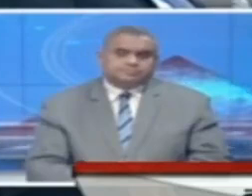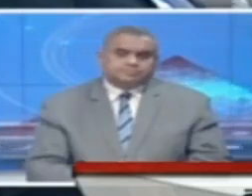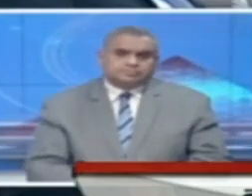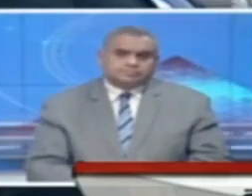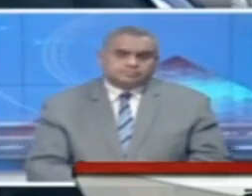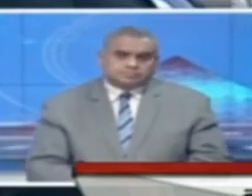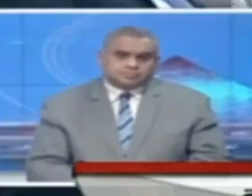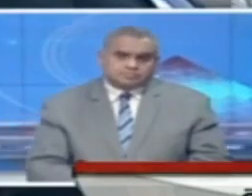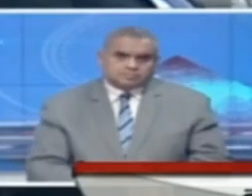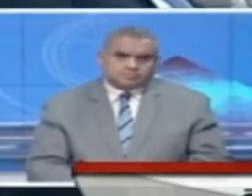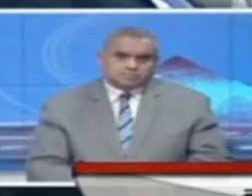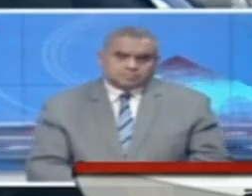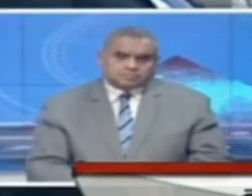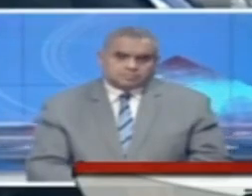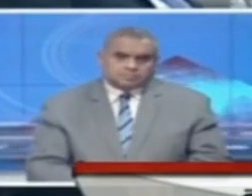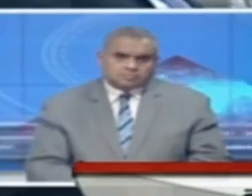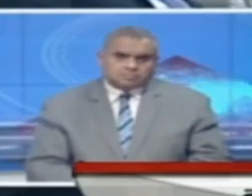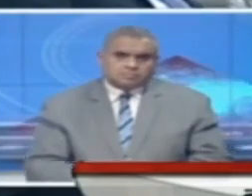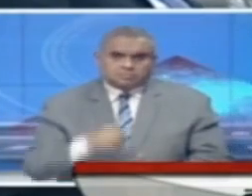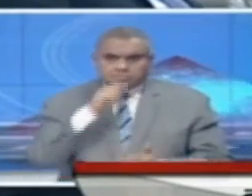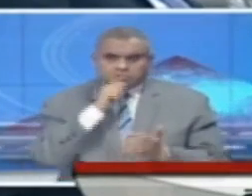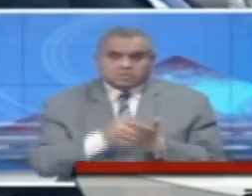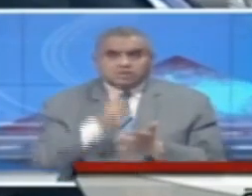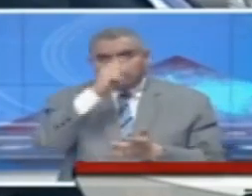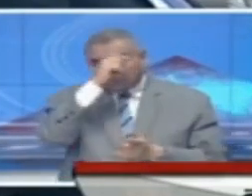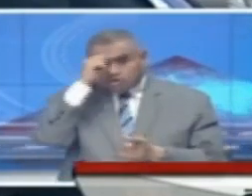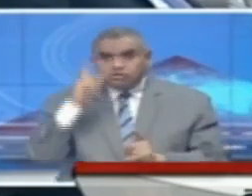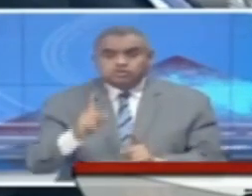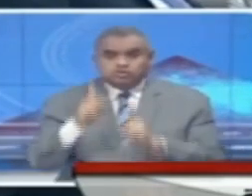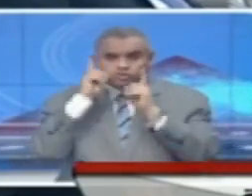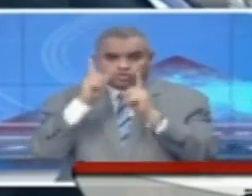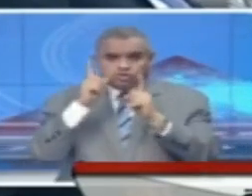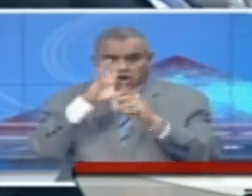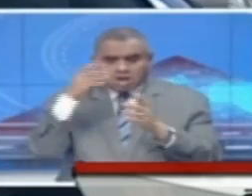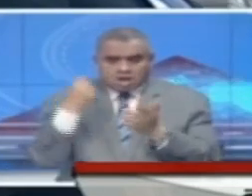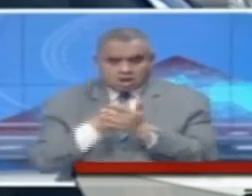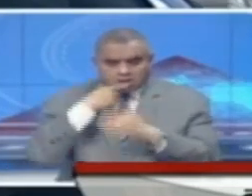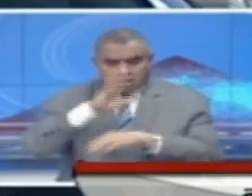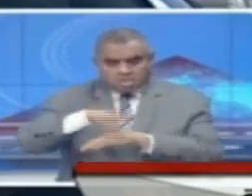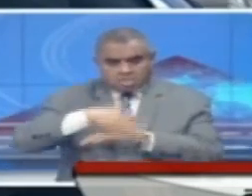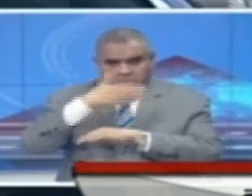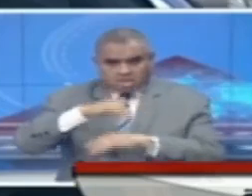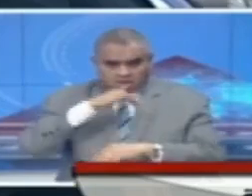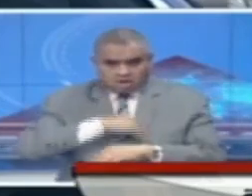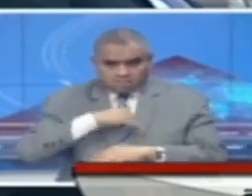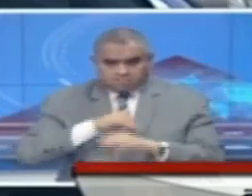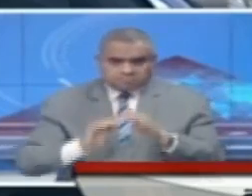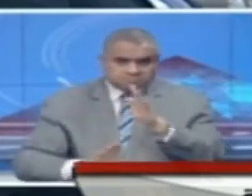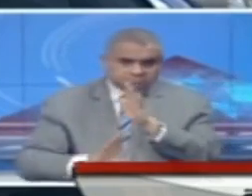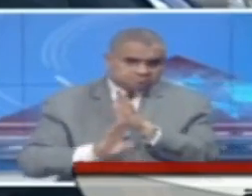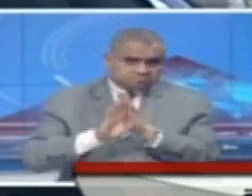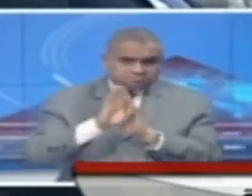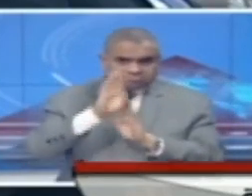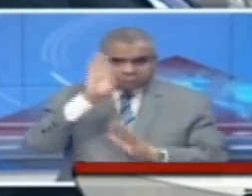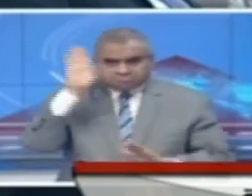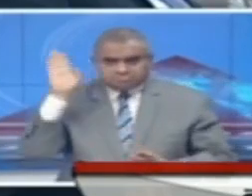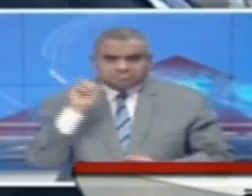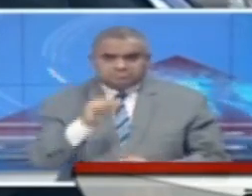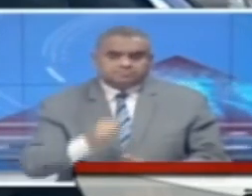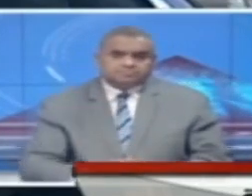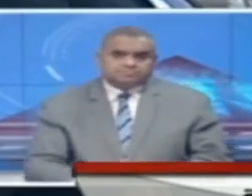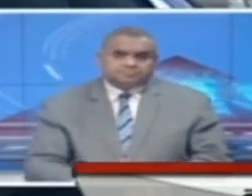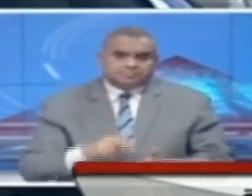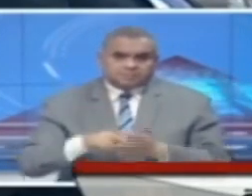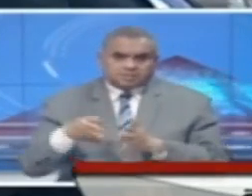فيعني ناويين بفضل الله سبحانه وتعالى طبقا للتخطيط المعمول ان احنا فعلا يعني